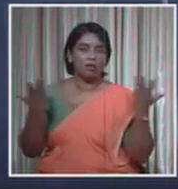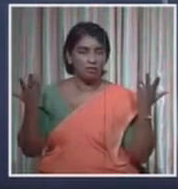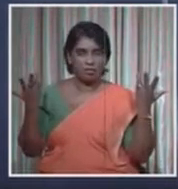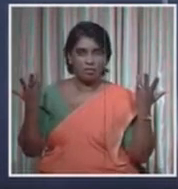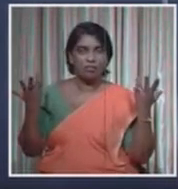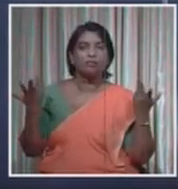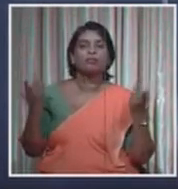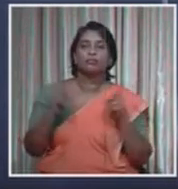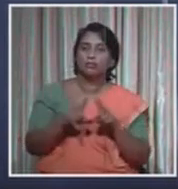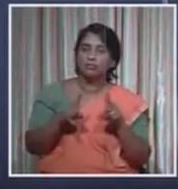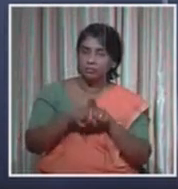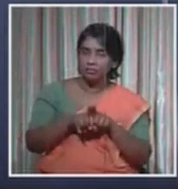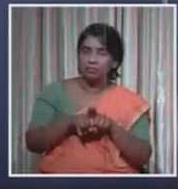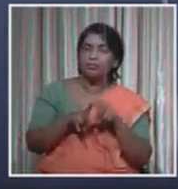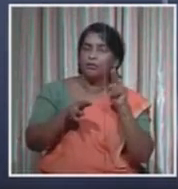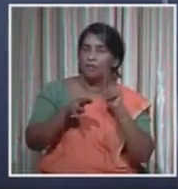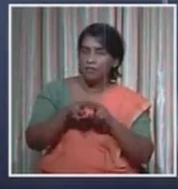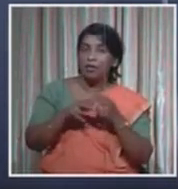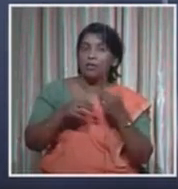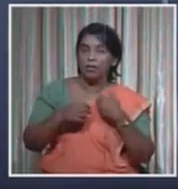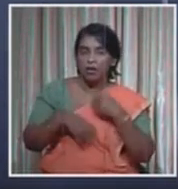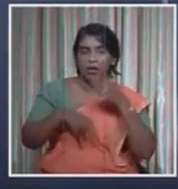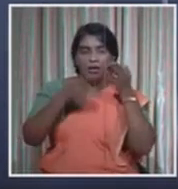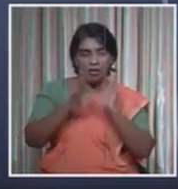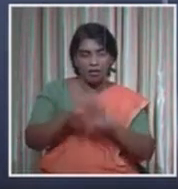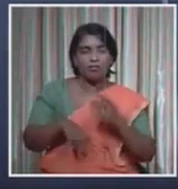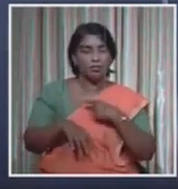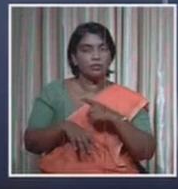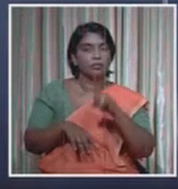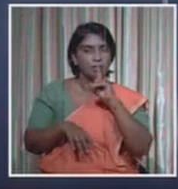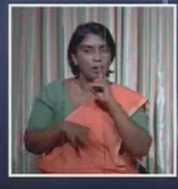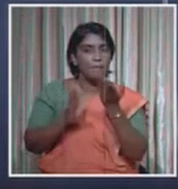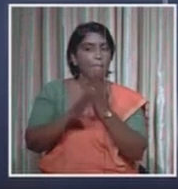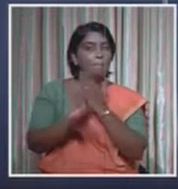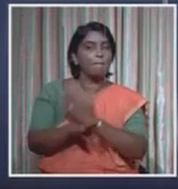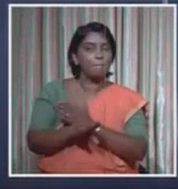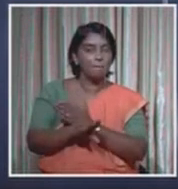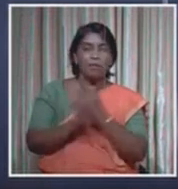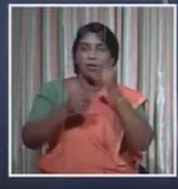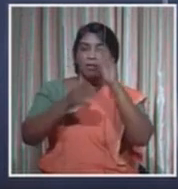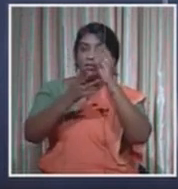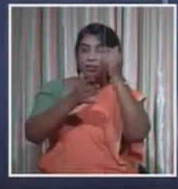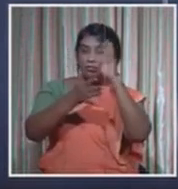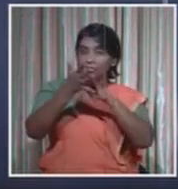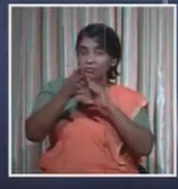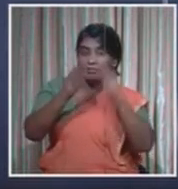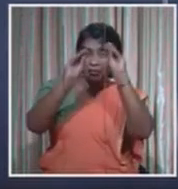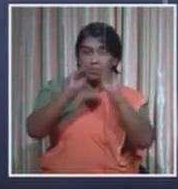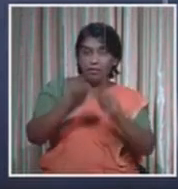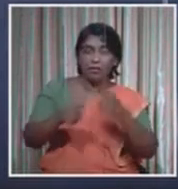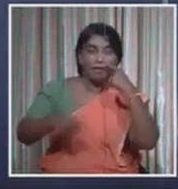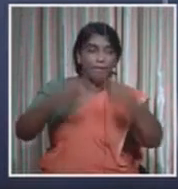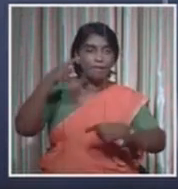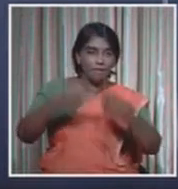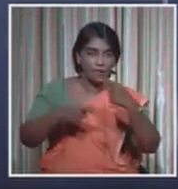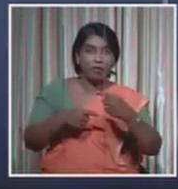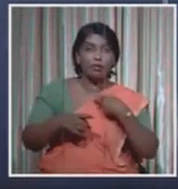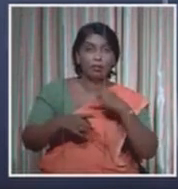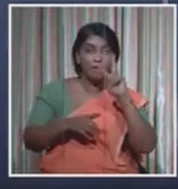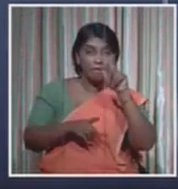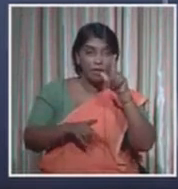ඒ නිසා මිත්‍රවරුනි මම අවසාන නැවතවරක් කියන්නේ මම පහුගිය මේ ආයවැය විවාද බලුම් කියපු දේ මේ මගේ 27 වෙනි අවුරුද්දේ